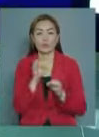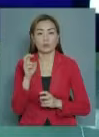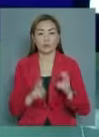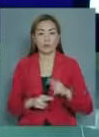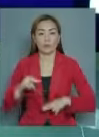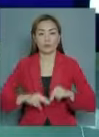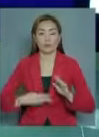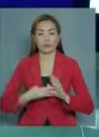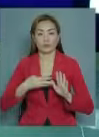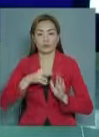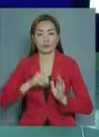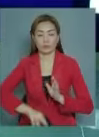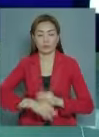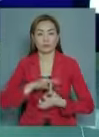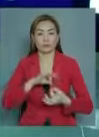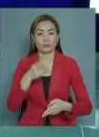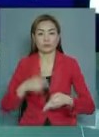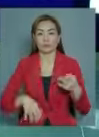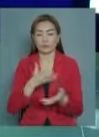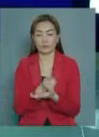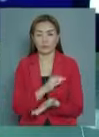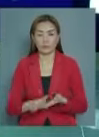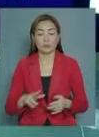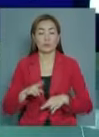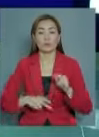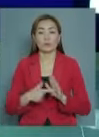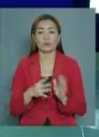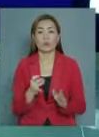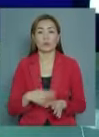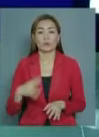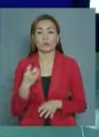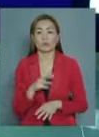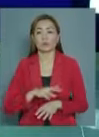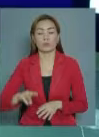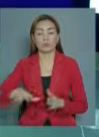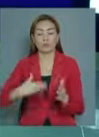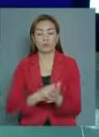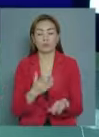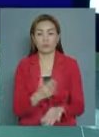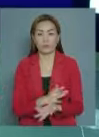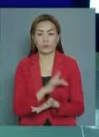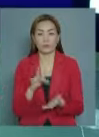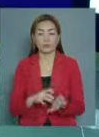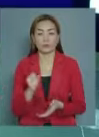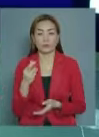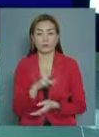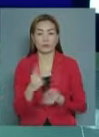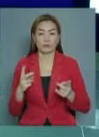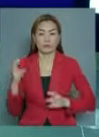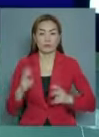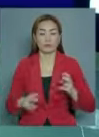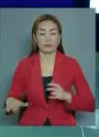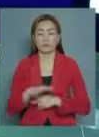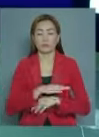зауыт құрылысы 9 жылдан бері аяқталмай тұр. Нысанды салуға 7 миллиард 400 миллион теңге бөлінген. Бұл Орталық Азиядағы ең ірі